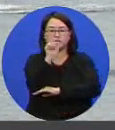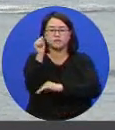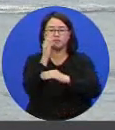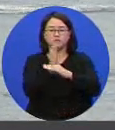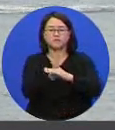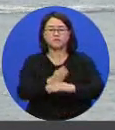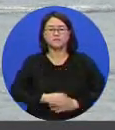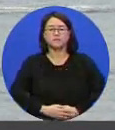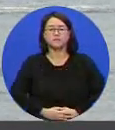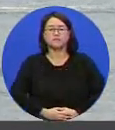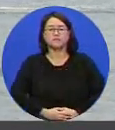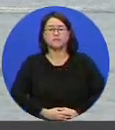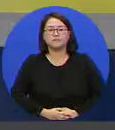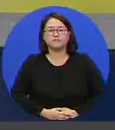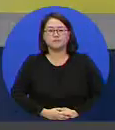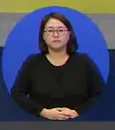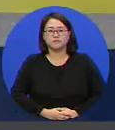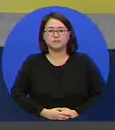있습니다.